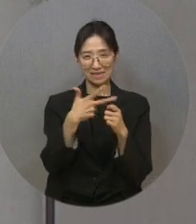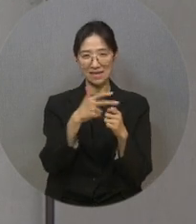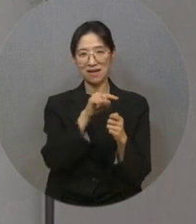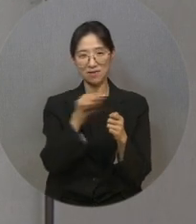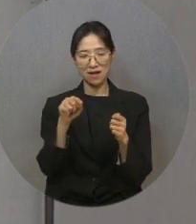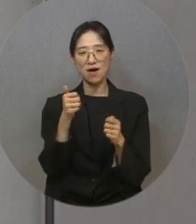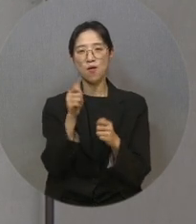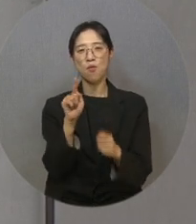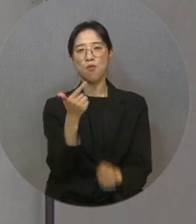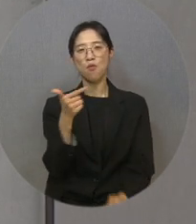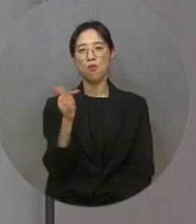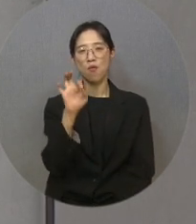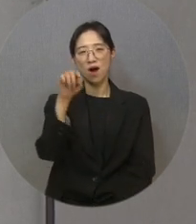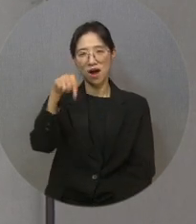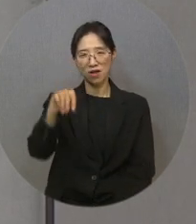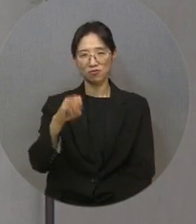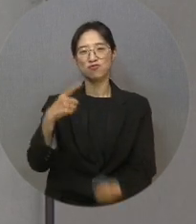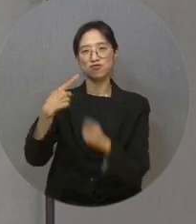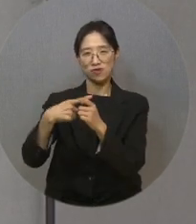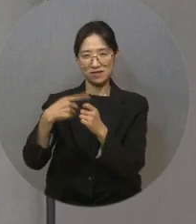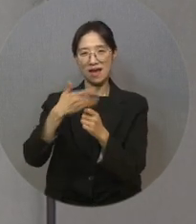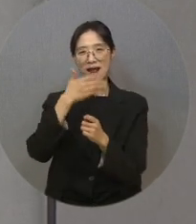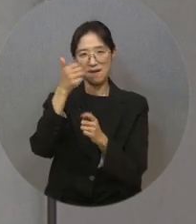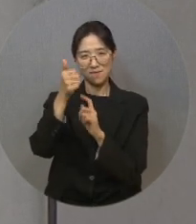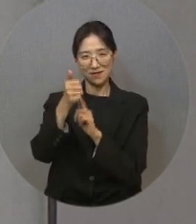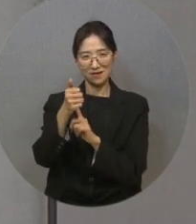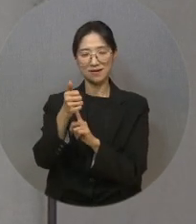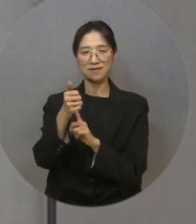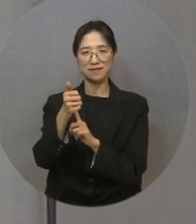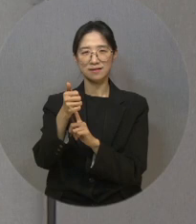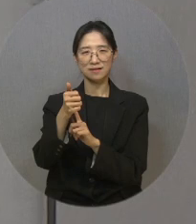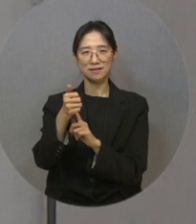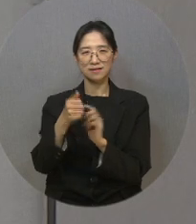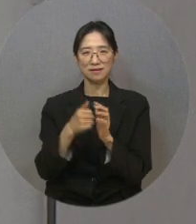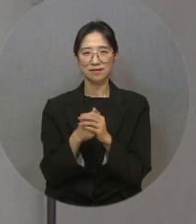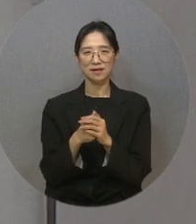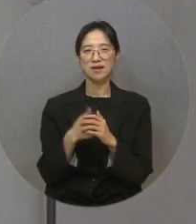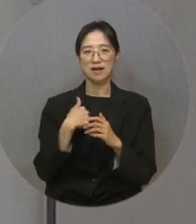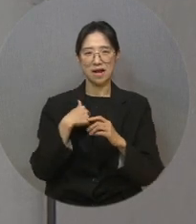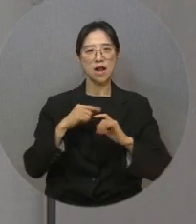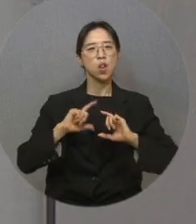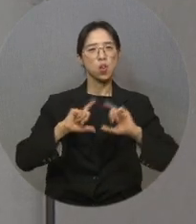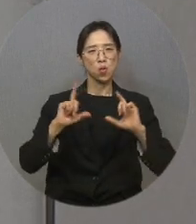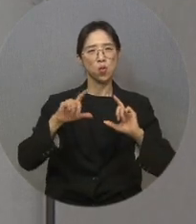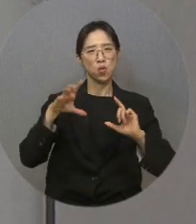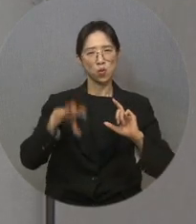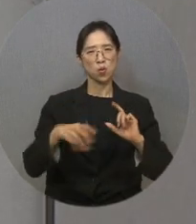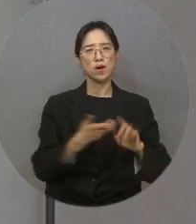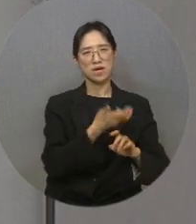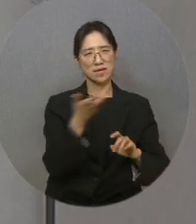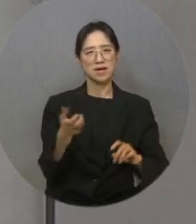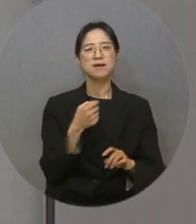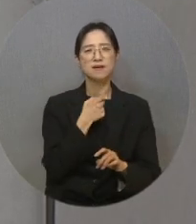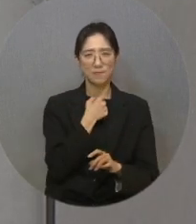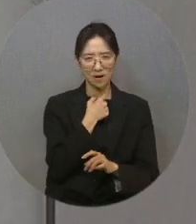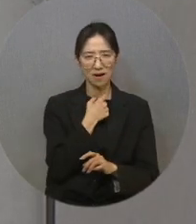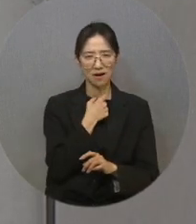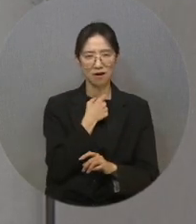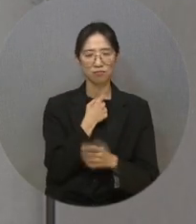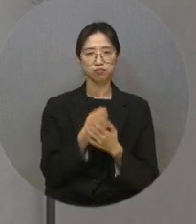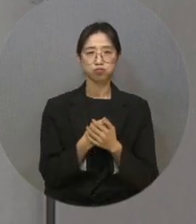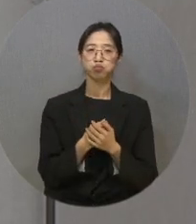1세 할아버지가 이제 나는 동쪽으로 좀 이사를 해야 되겠습니다라고